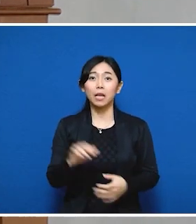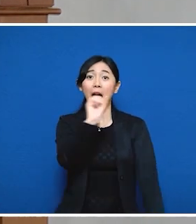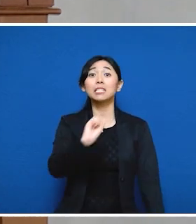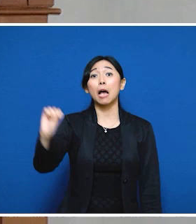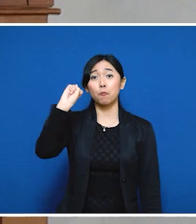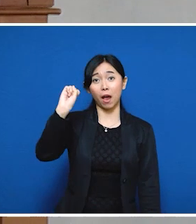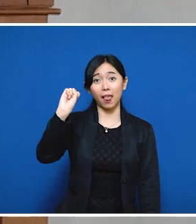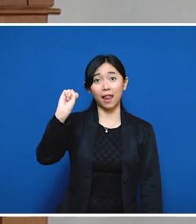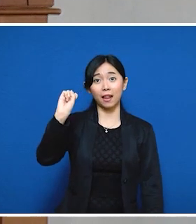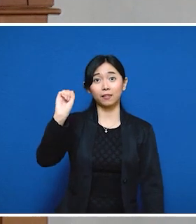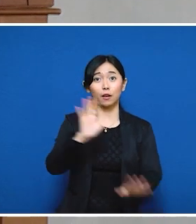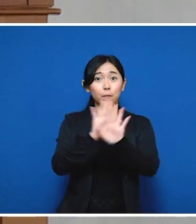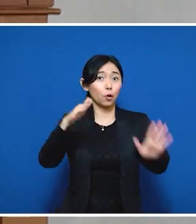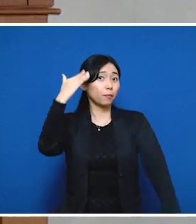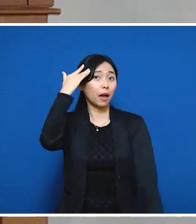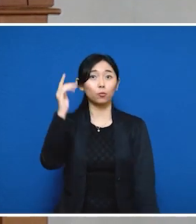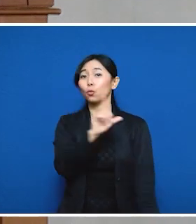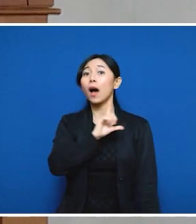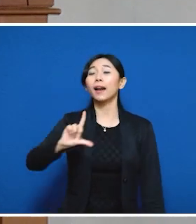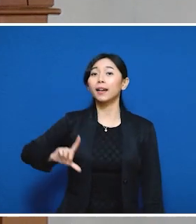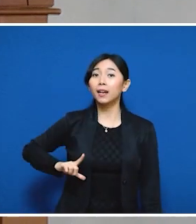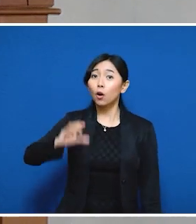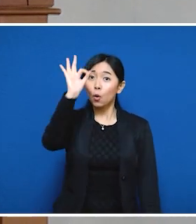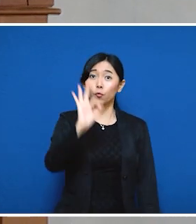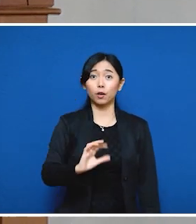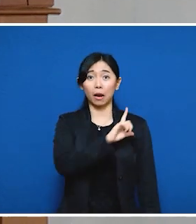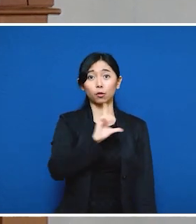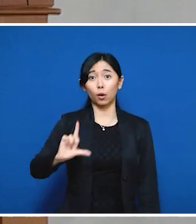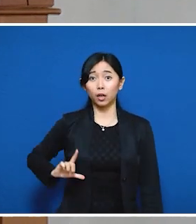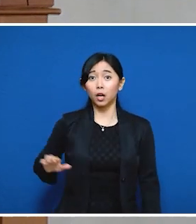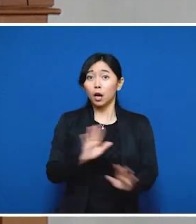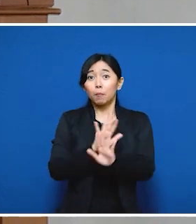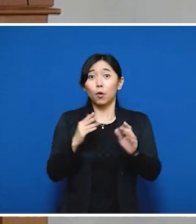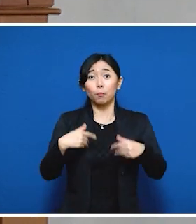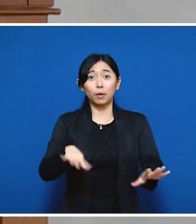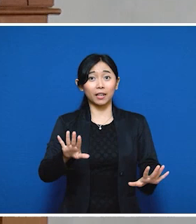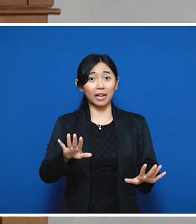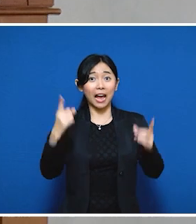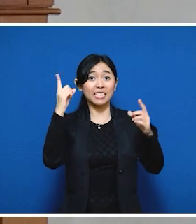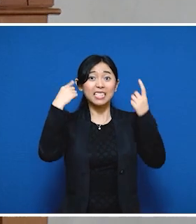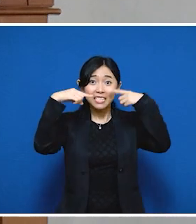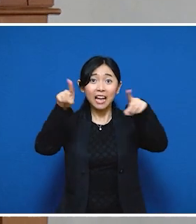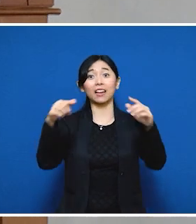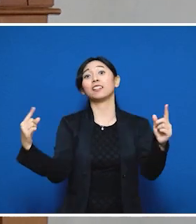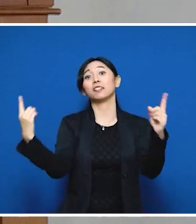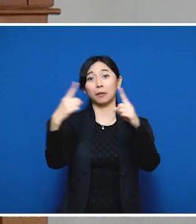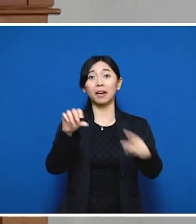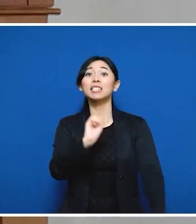Samuel belum mengenal Tuhan. Firman Tuhan belum pernah dinyatakan